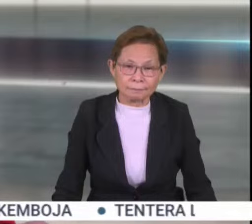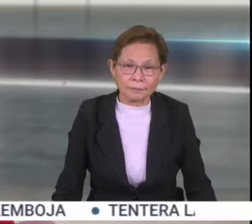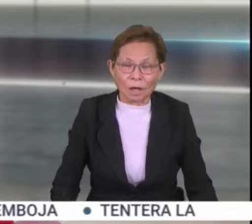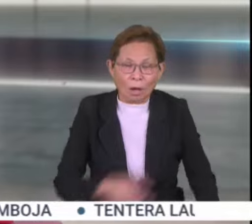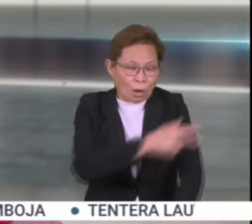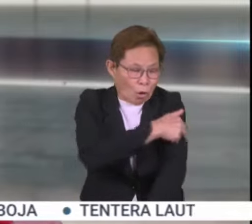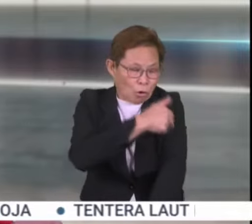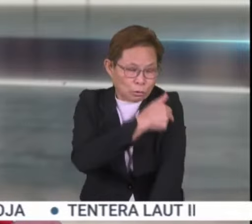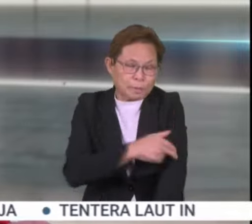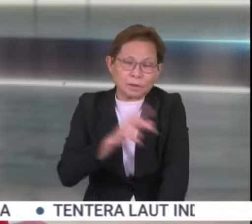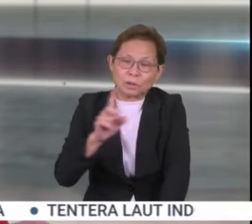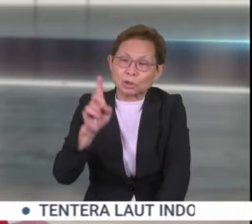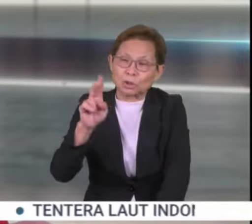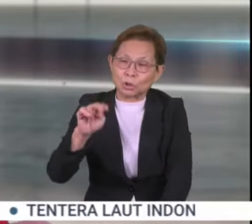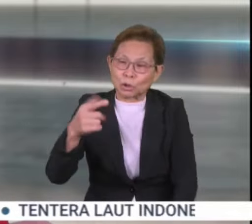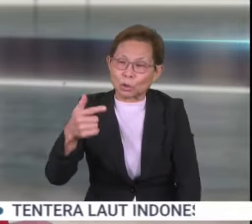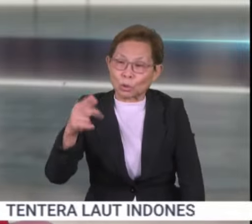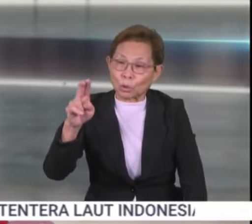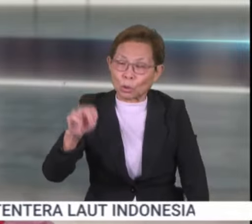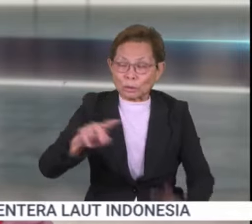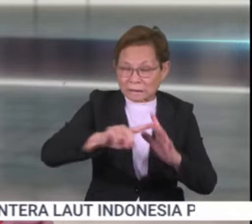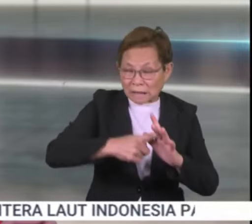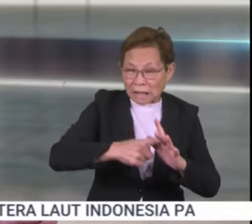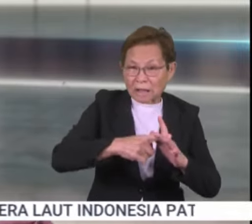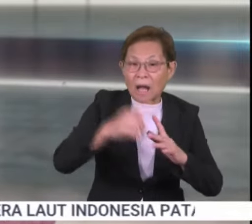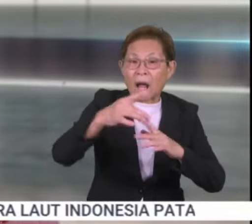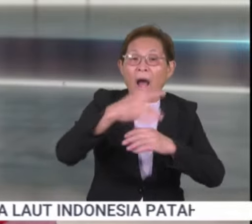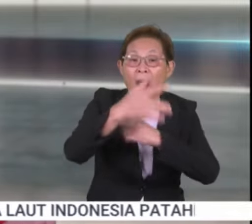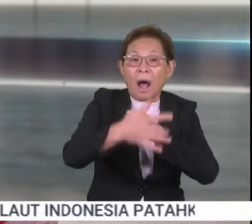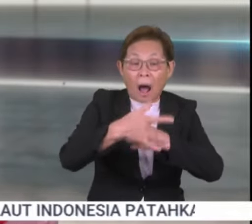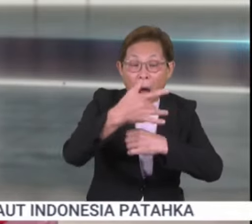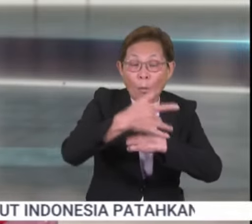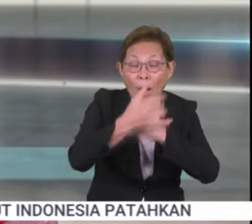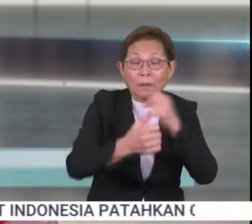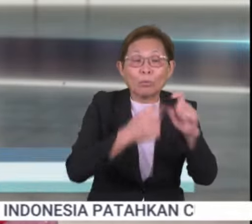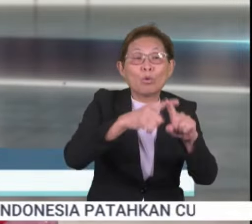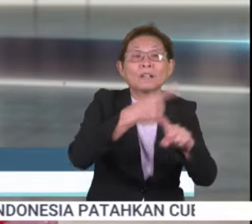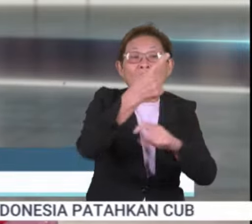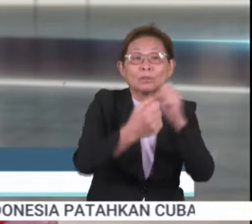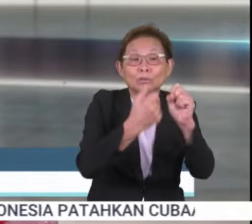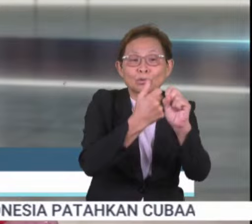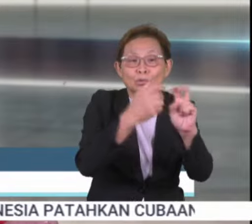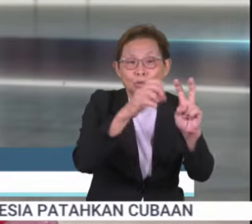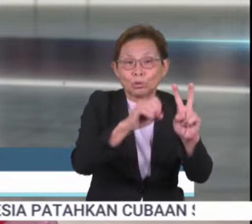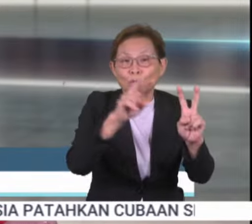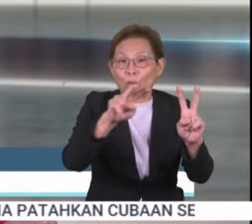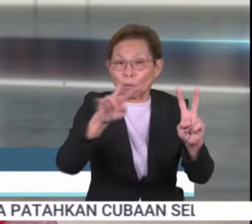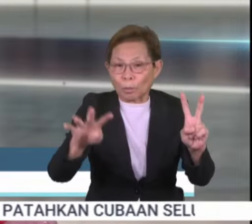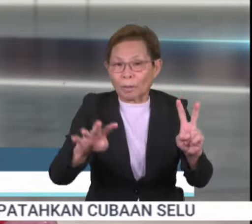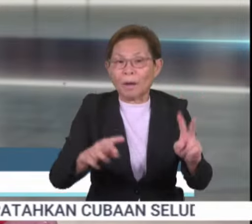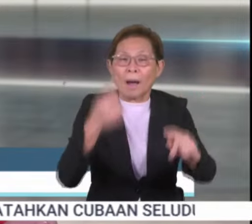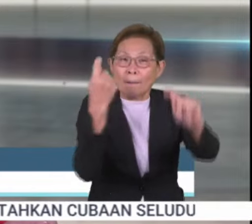Hospital jungut di Jungle beroperasi awal tahun depan pembinaannya kini siap 9900